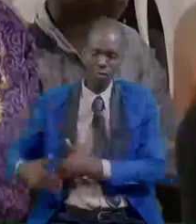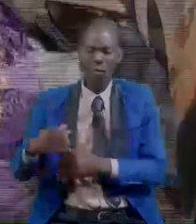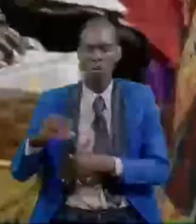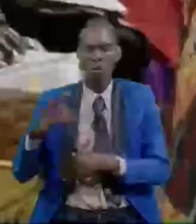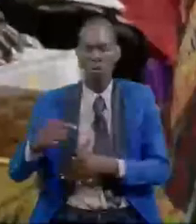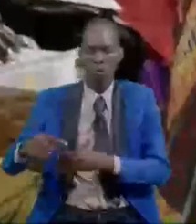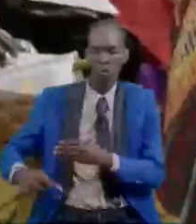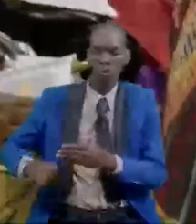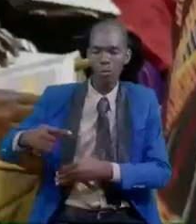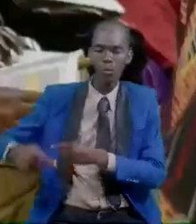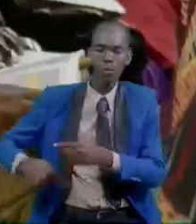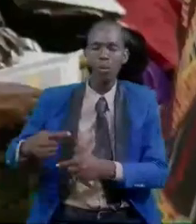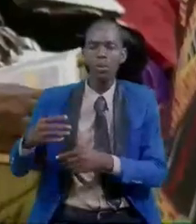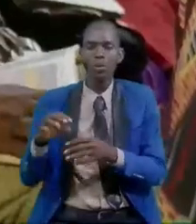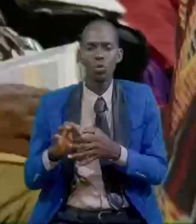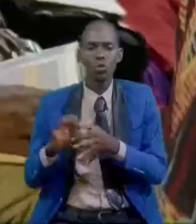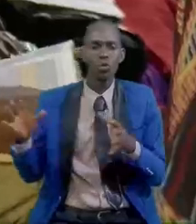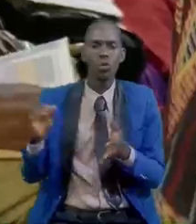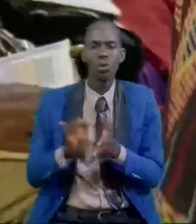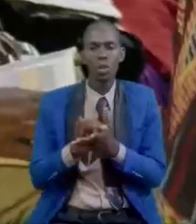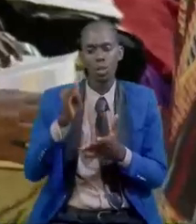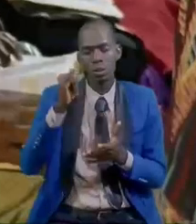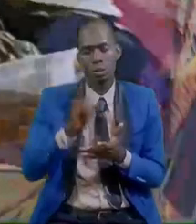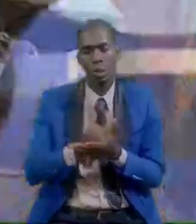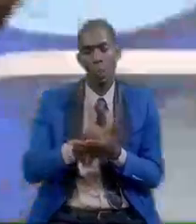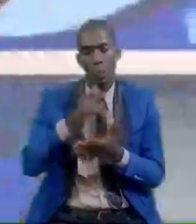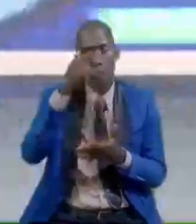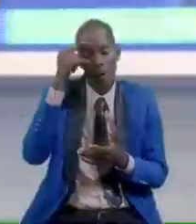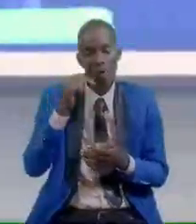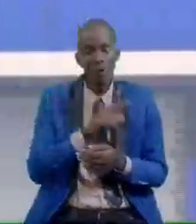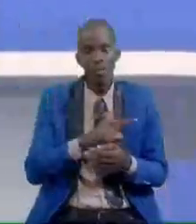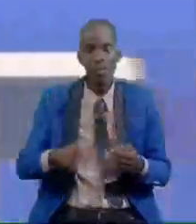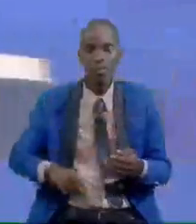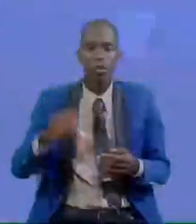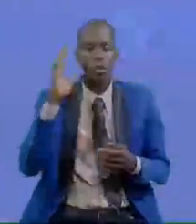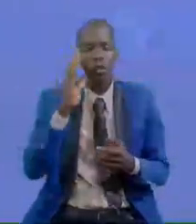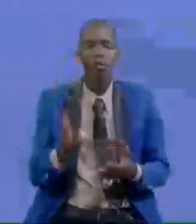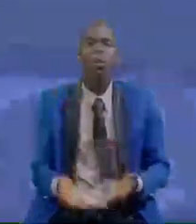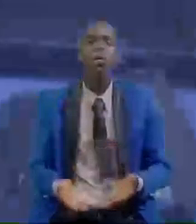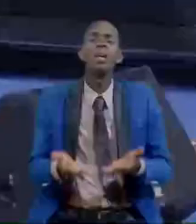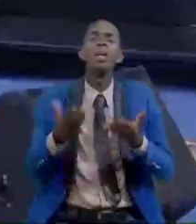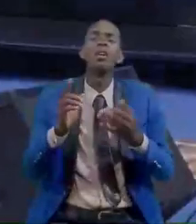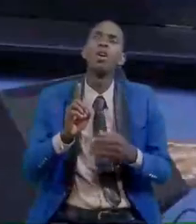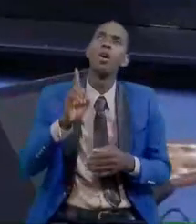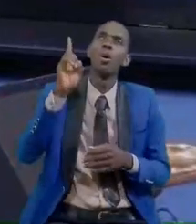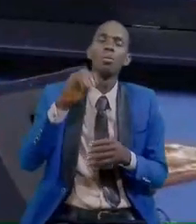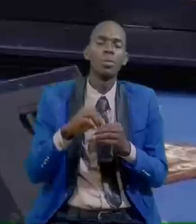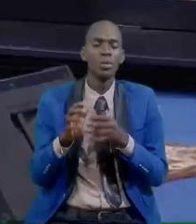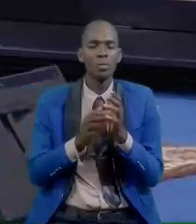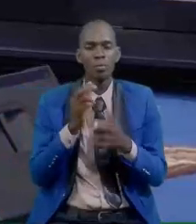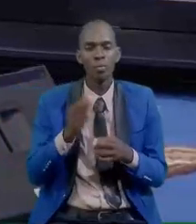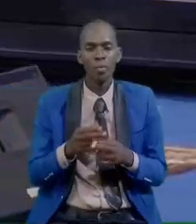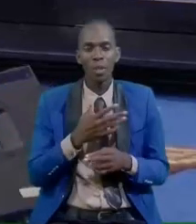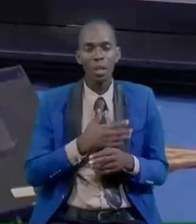ça et lève-toi. Parce que le Seigneur va te relever. Et s'il a